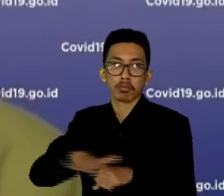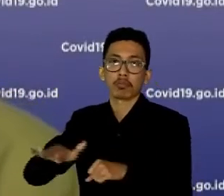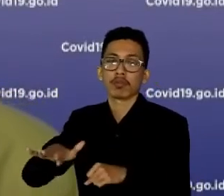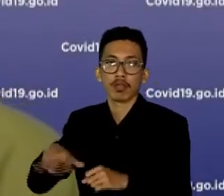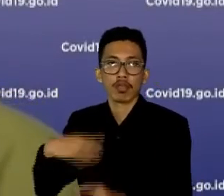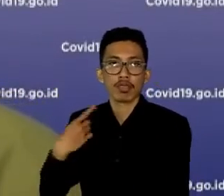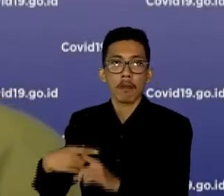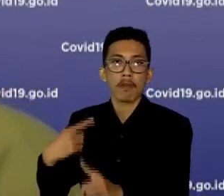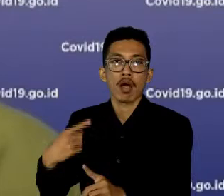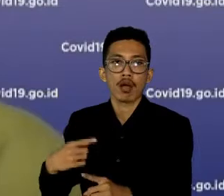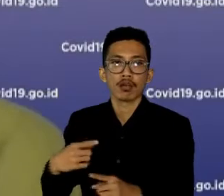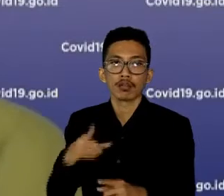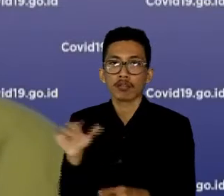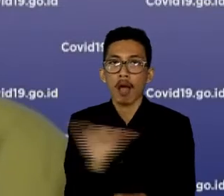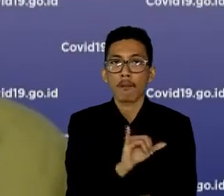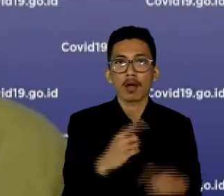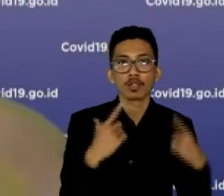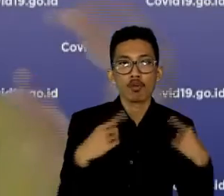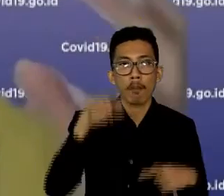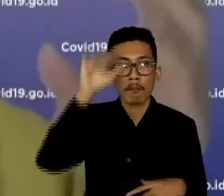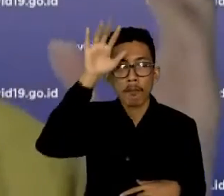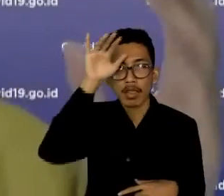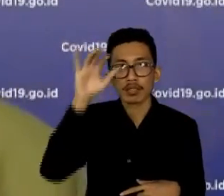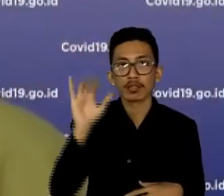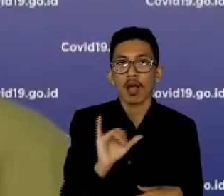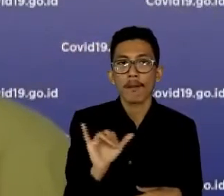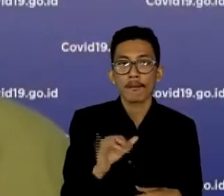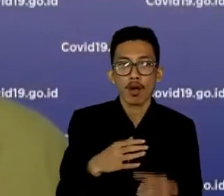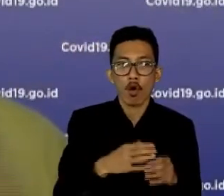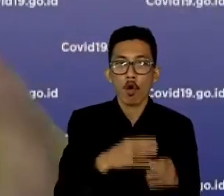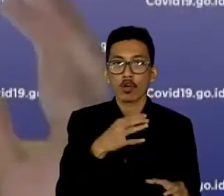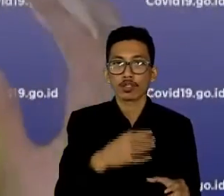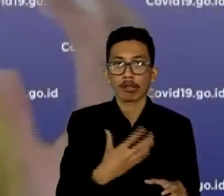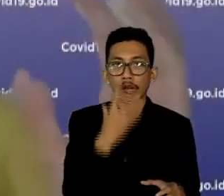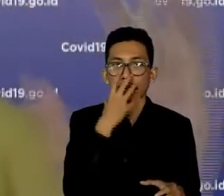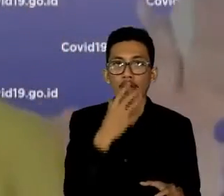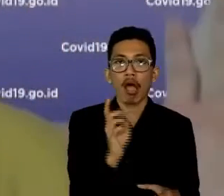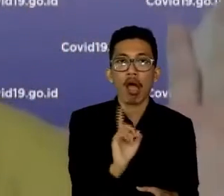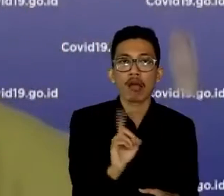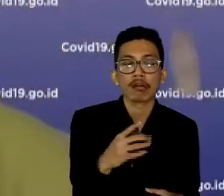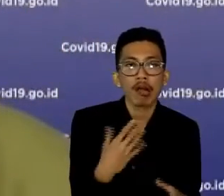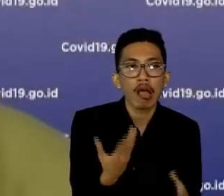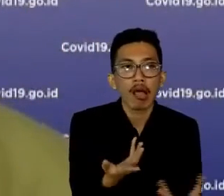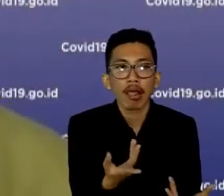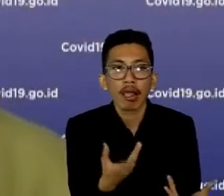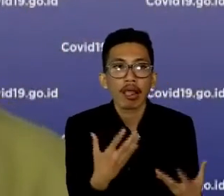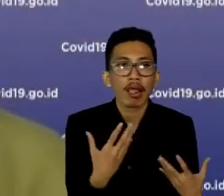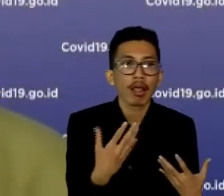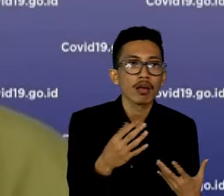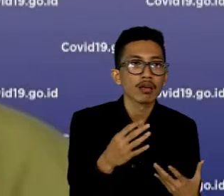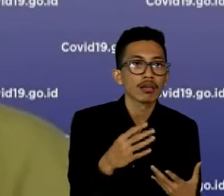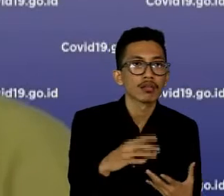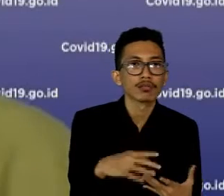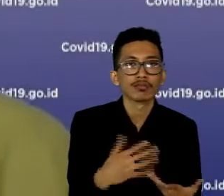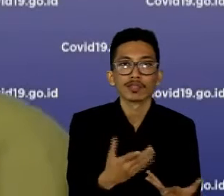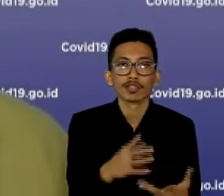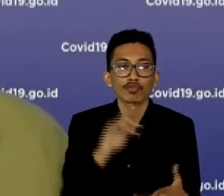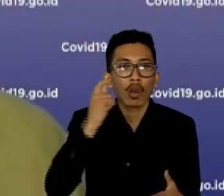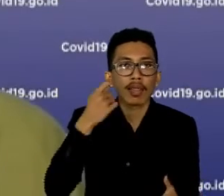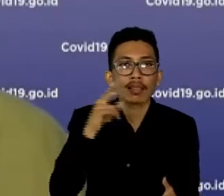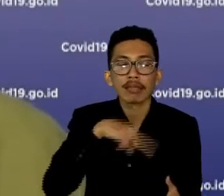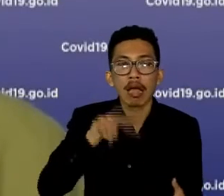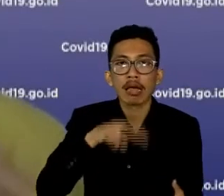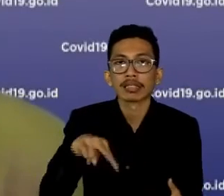seperti kejadian di Jawa dan Bali, di mana kemudian oksigen langka, kemudian bor sampai mencapai 100% yang seperti